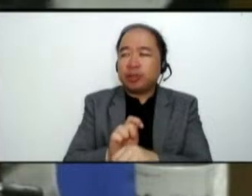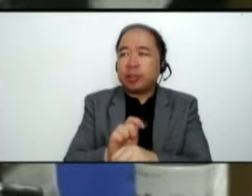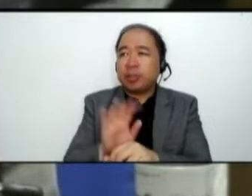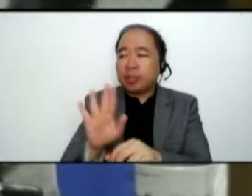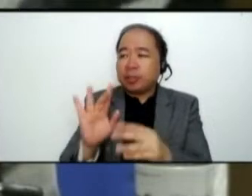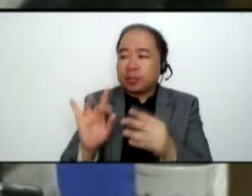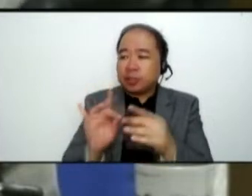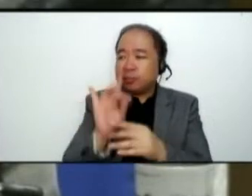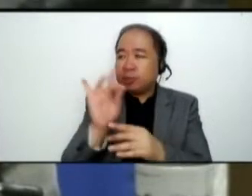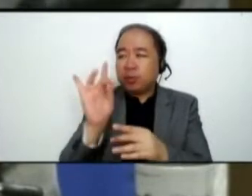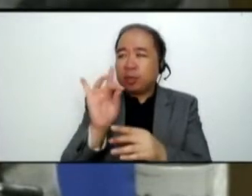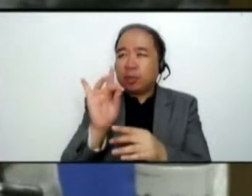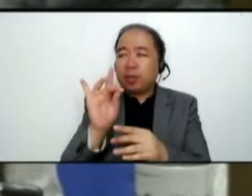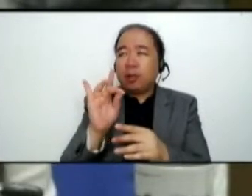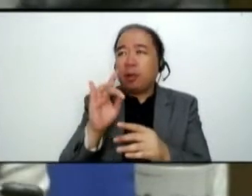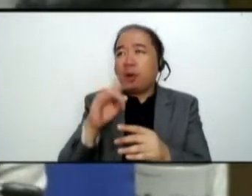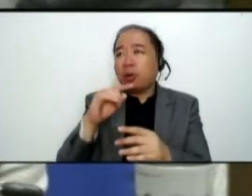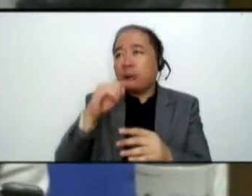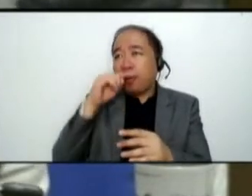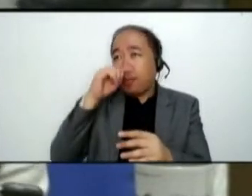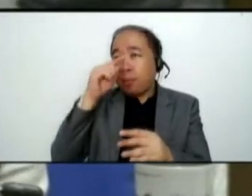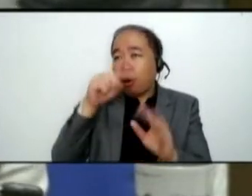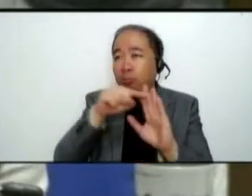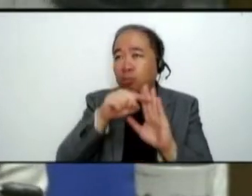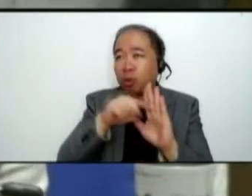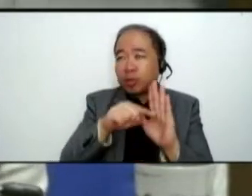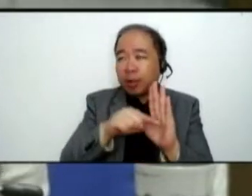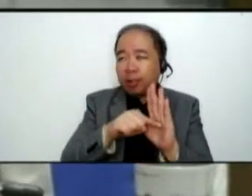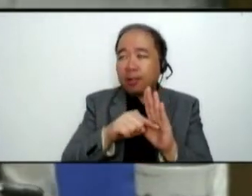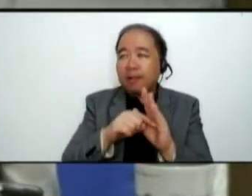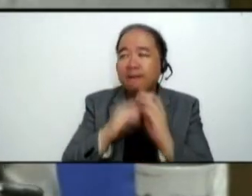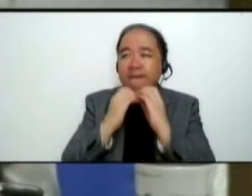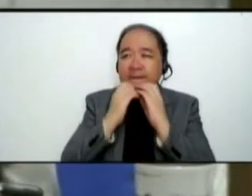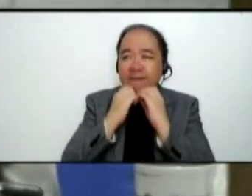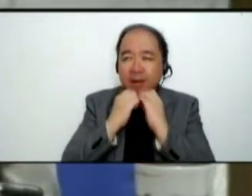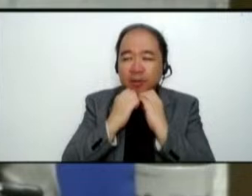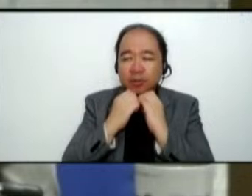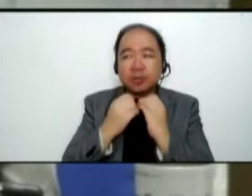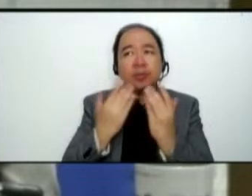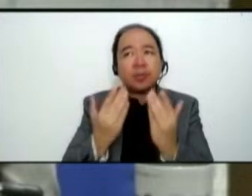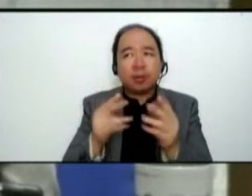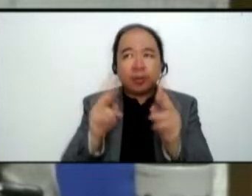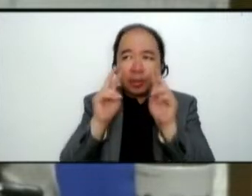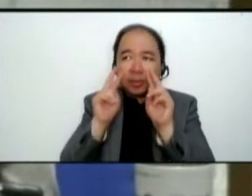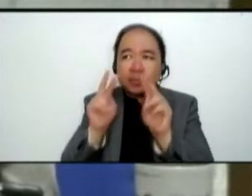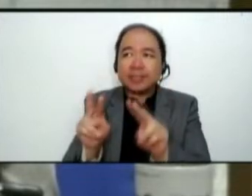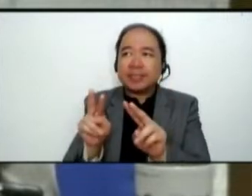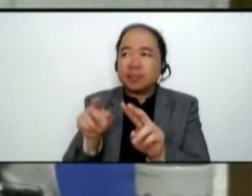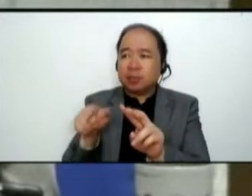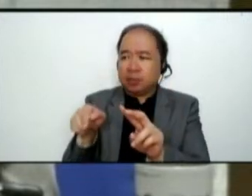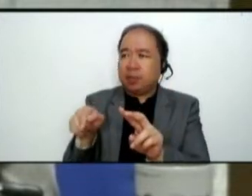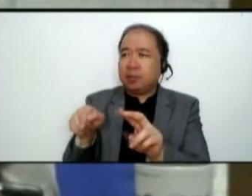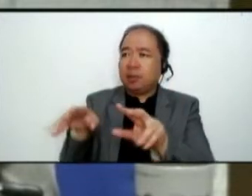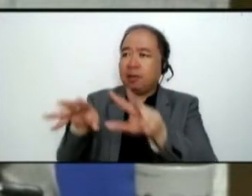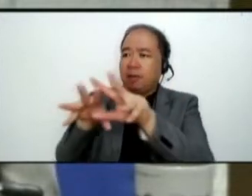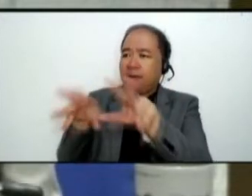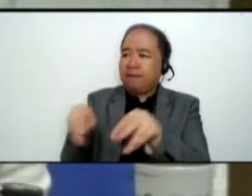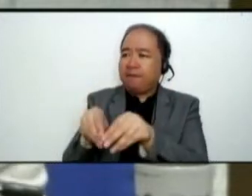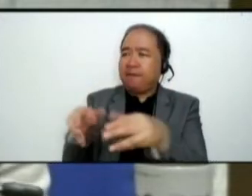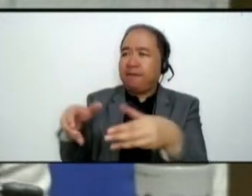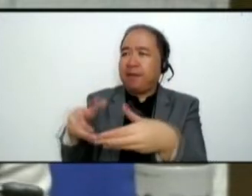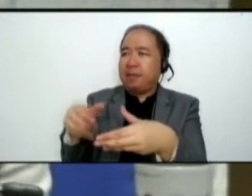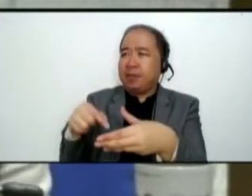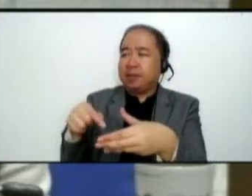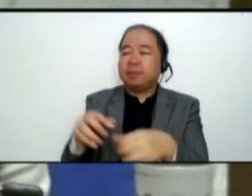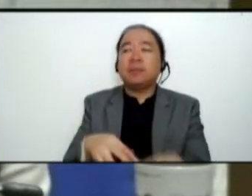год по решению президента объявлен годом семьи. И основа России – это многопоколенная, многодетная